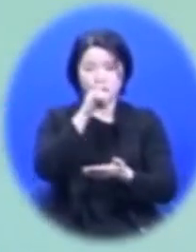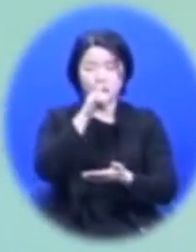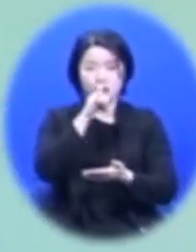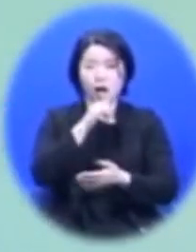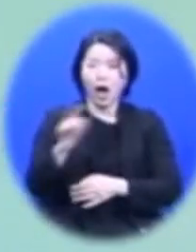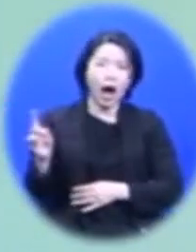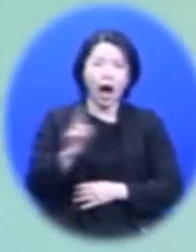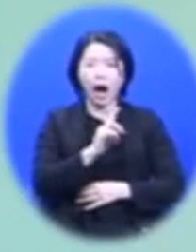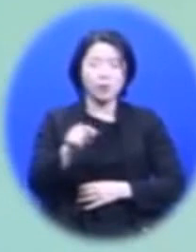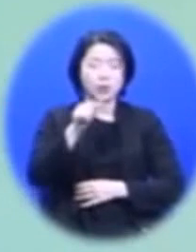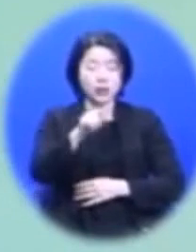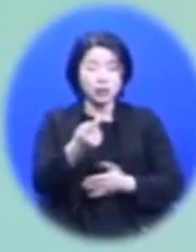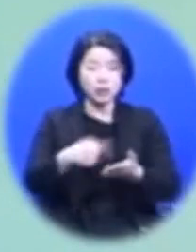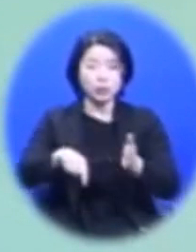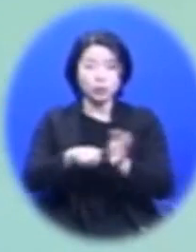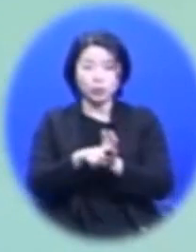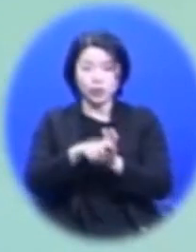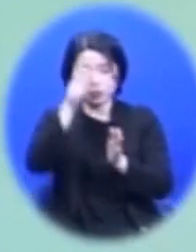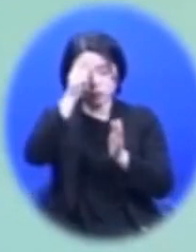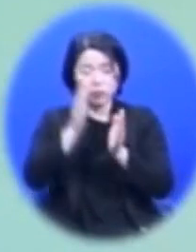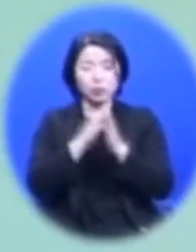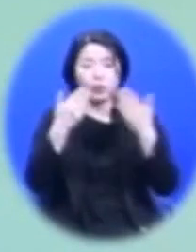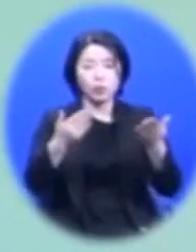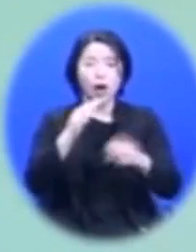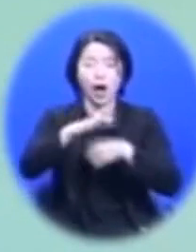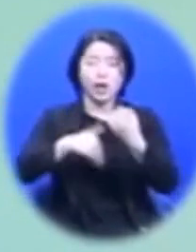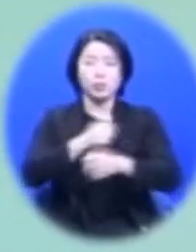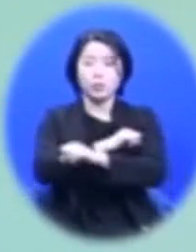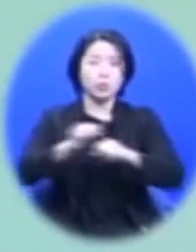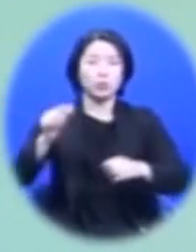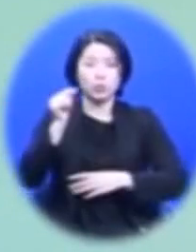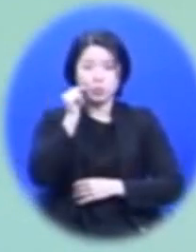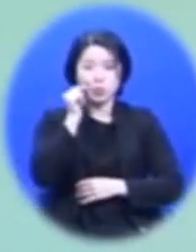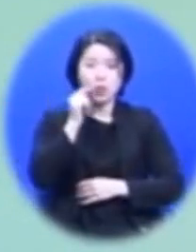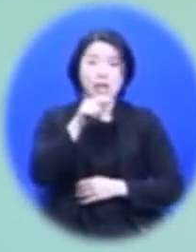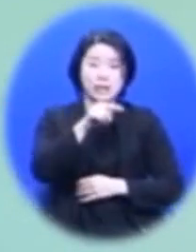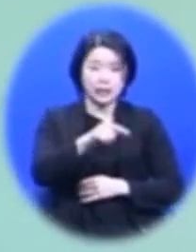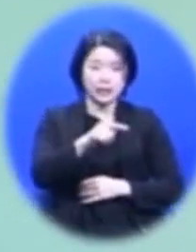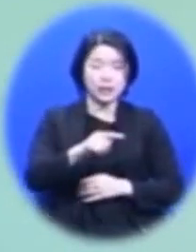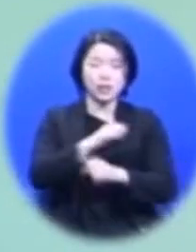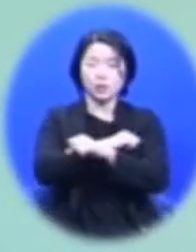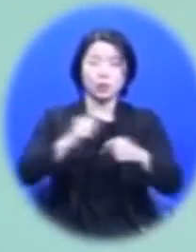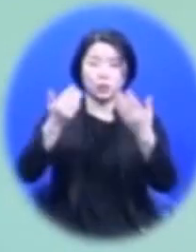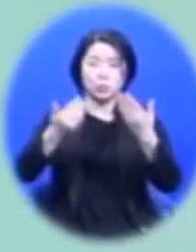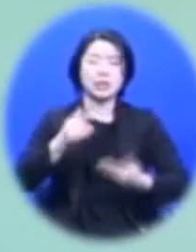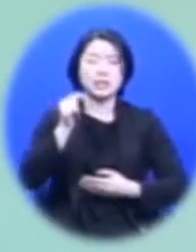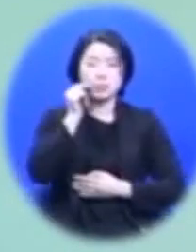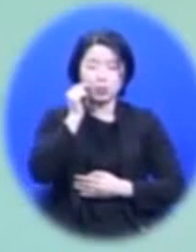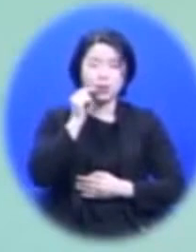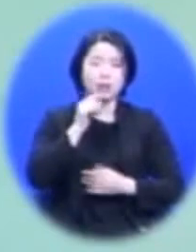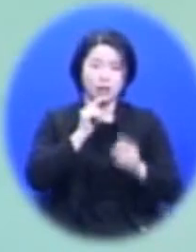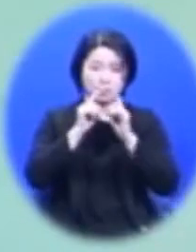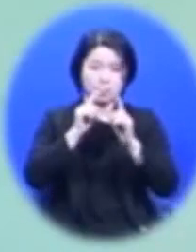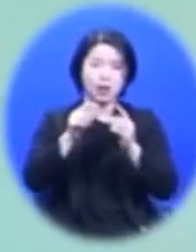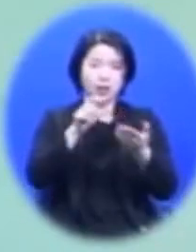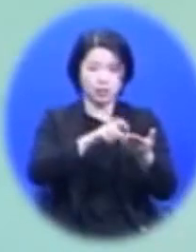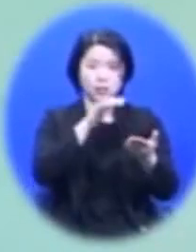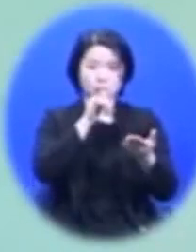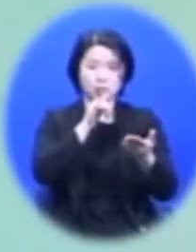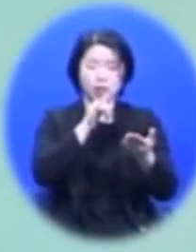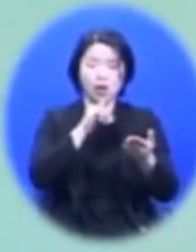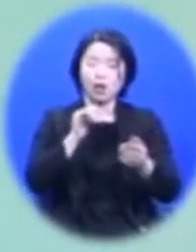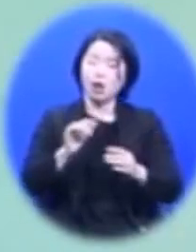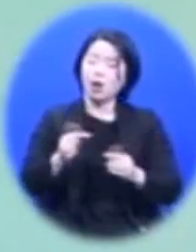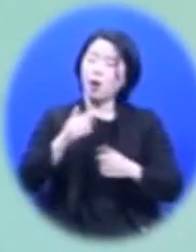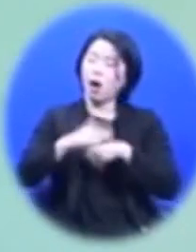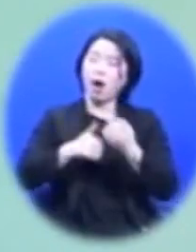아무리 그를 위해서 기도해도 하나님은 용서할 수가 없고 그는 용서받지 못한다는 거죠. 아니